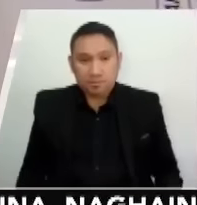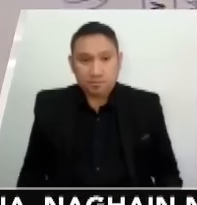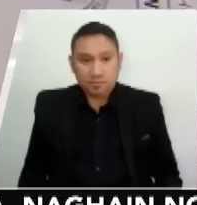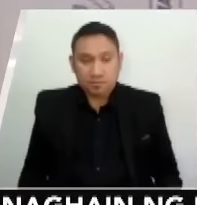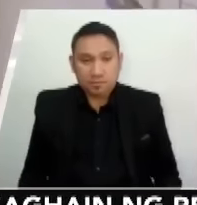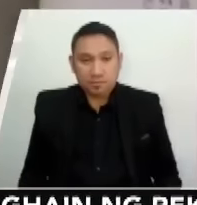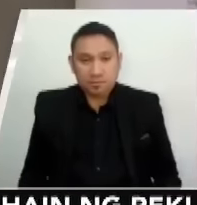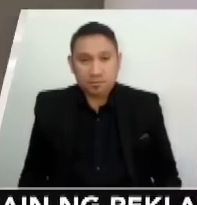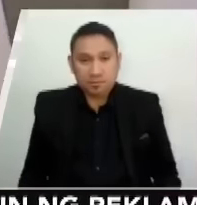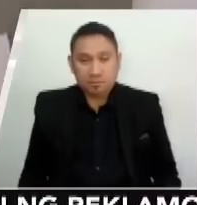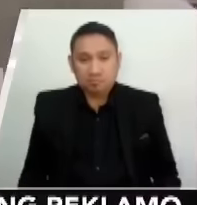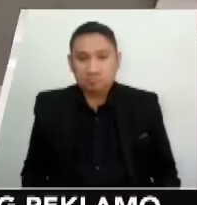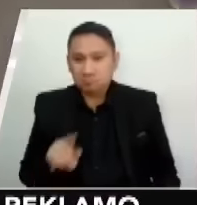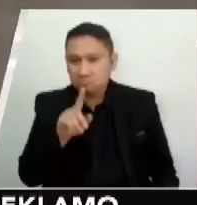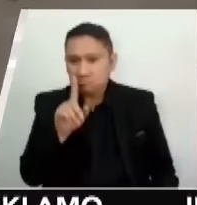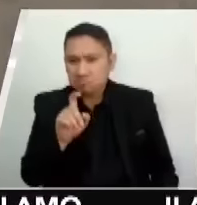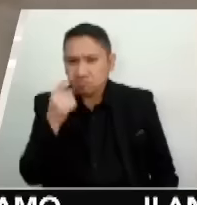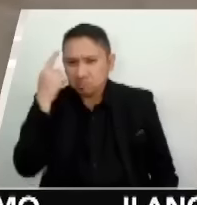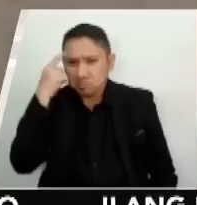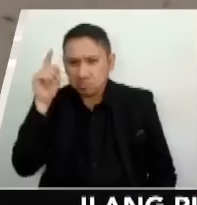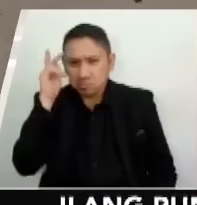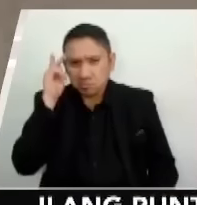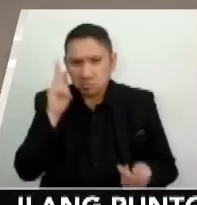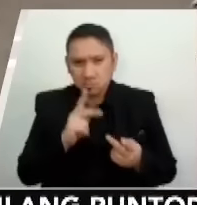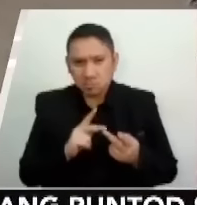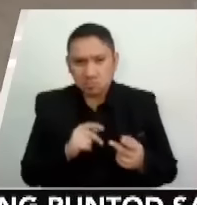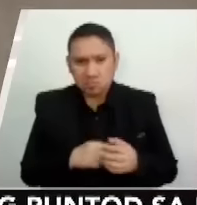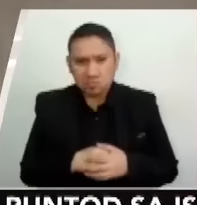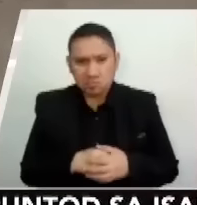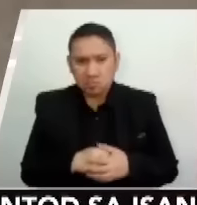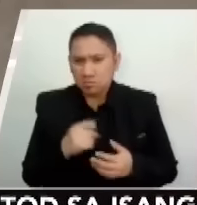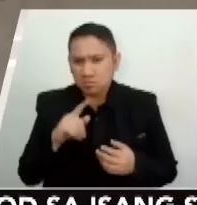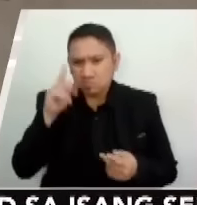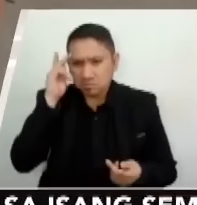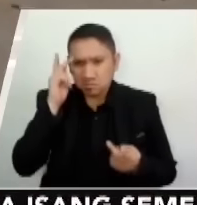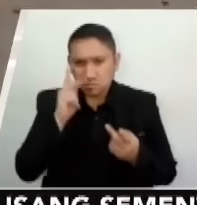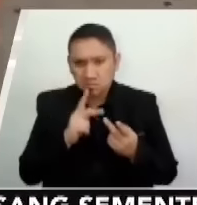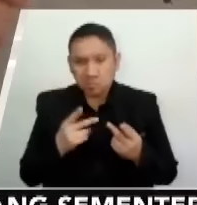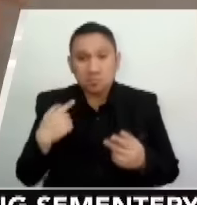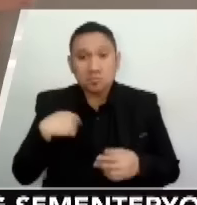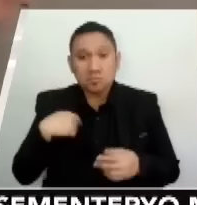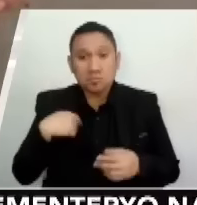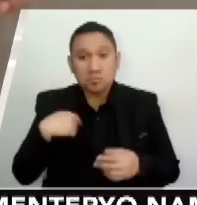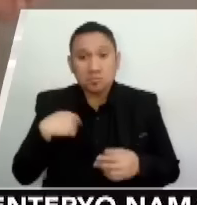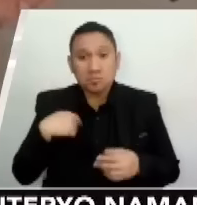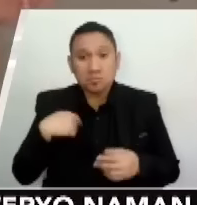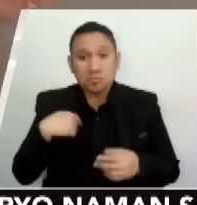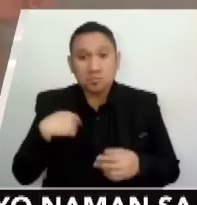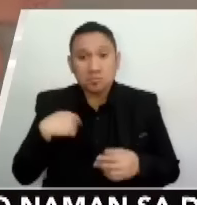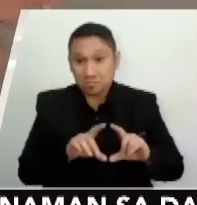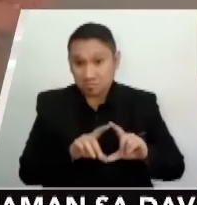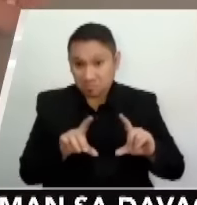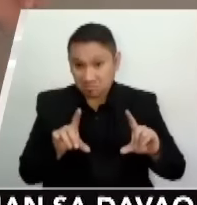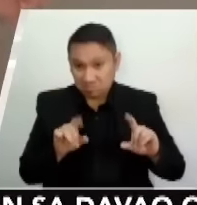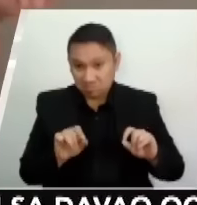ho natin kung para saan ito. Sir, para saan ho yung mga pinamimigay nyo na yun? Ang pinamimigay po namin na stub ay yung para po sa mga bata, para